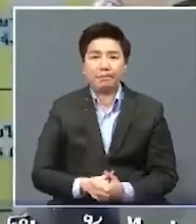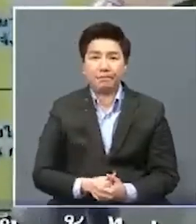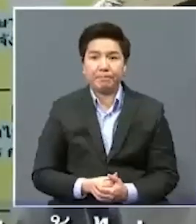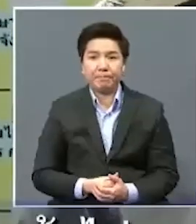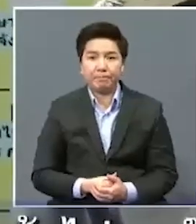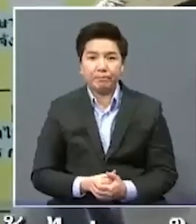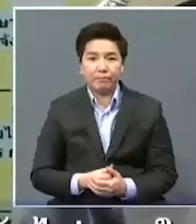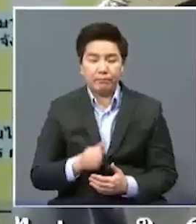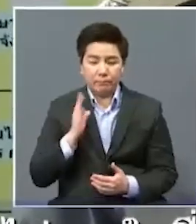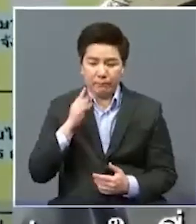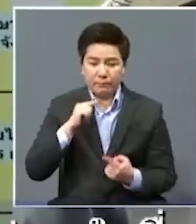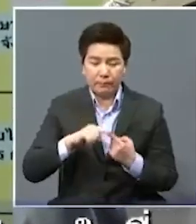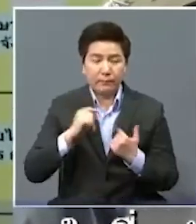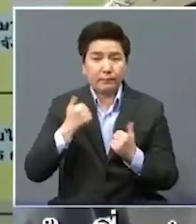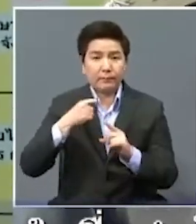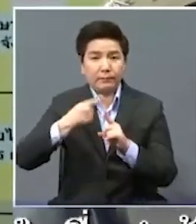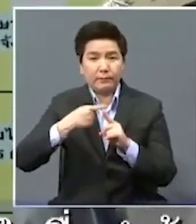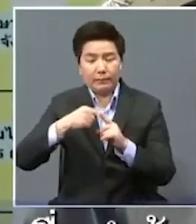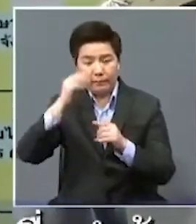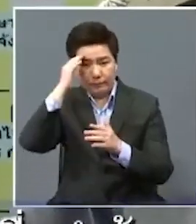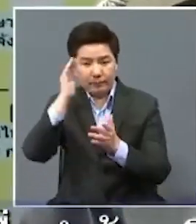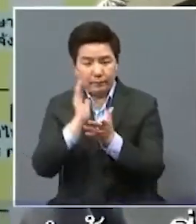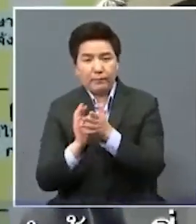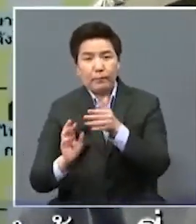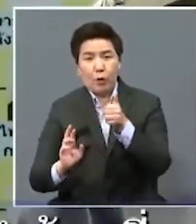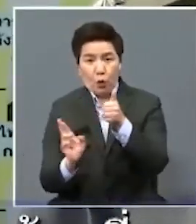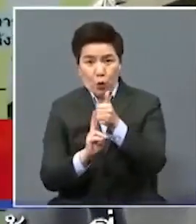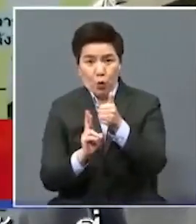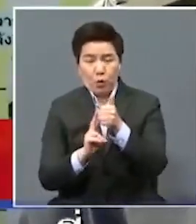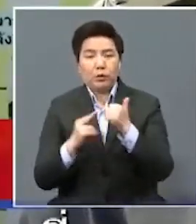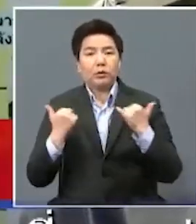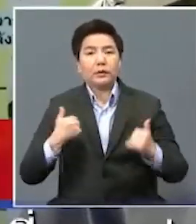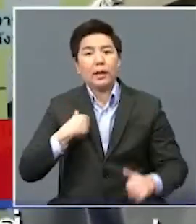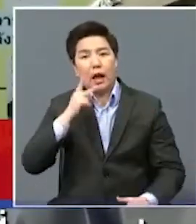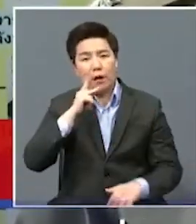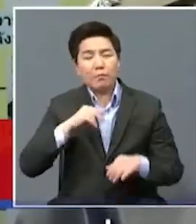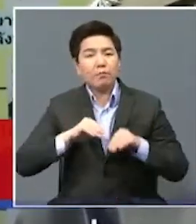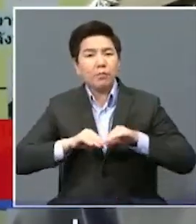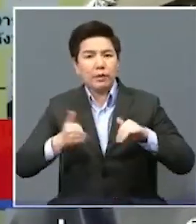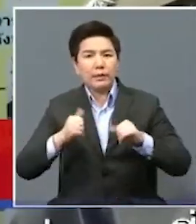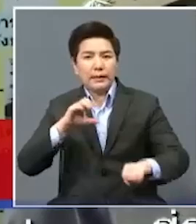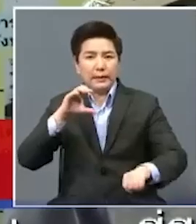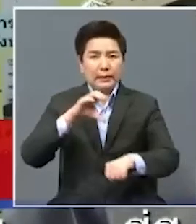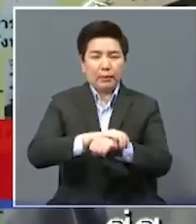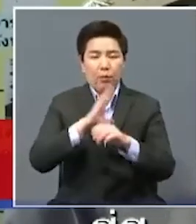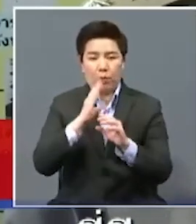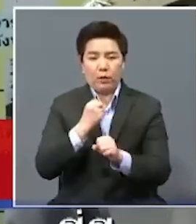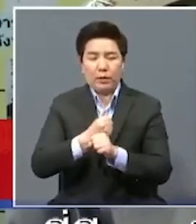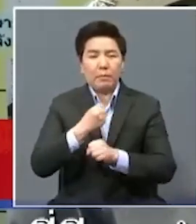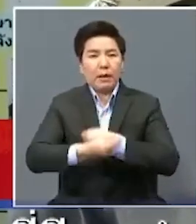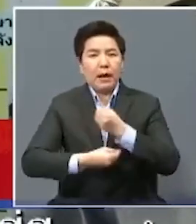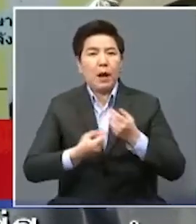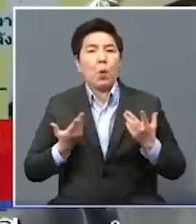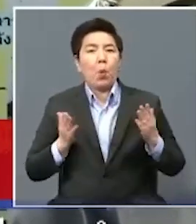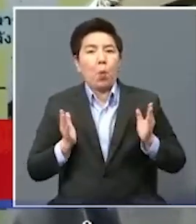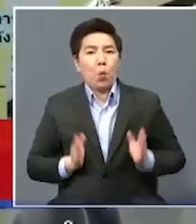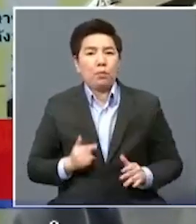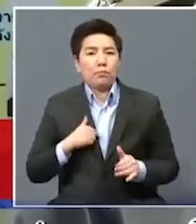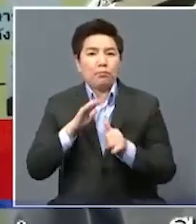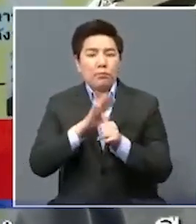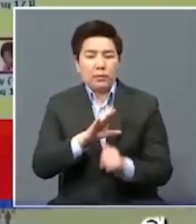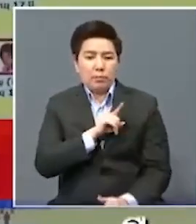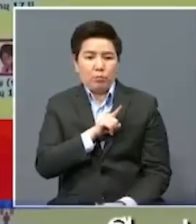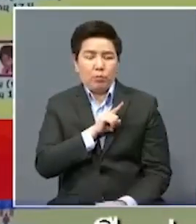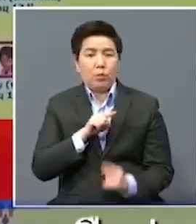พลตำรวจโทประจวบวงศุขรักษาราชการแทนรองผู้บัญชาการตำรวจแห่งชาติแถลงผลการจับกุมผู้ต้องหาคดีเกี่ยวข้องกับการค้ามนุษย์ในพื้นที่